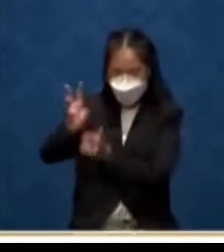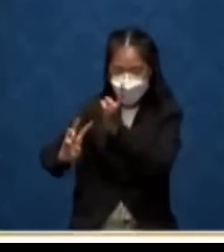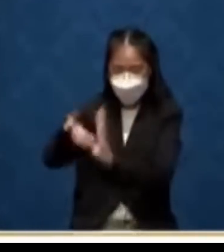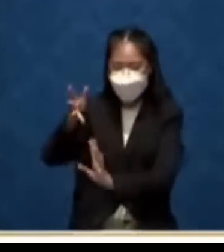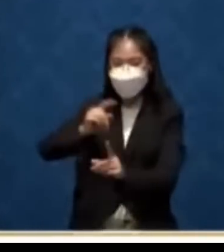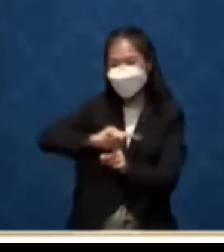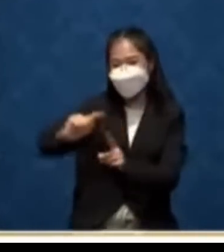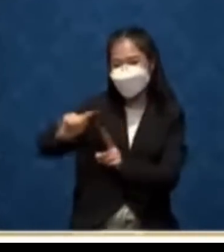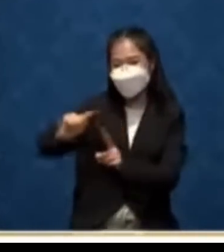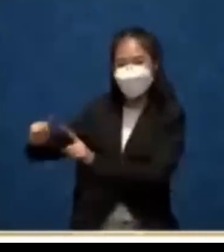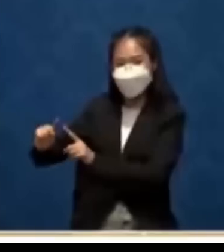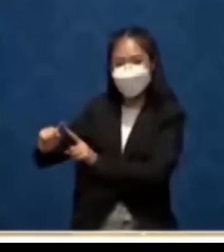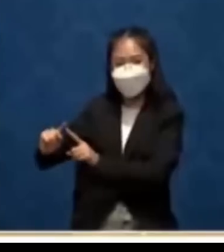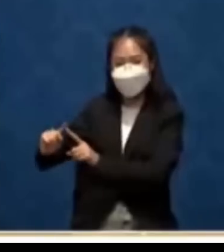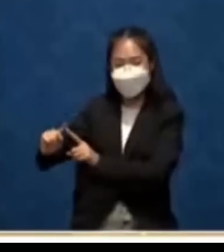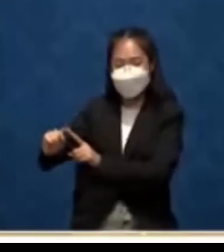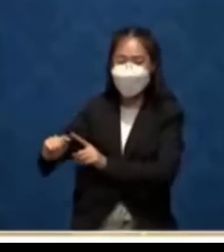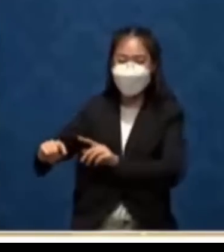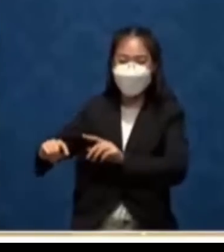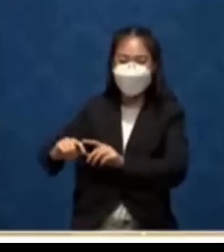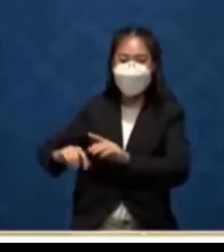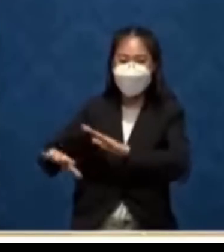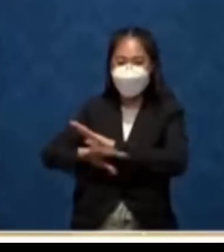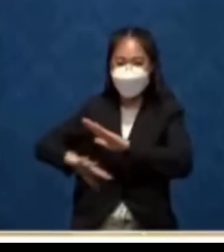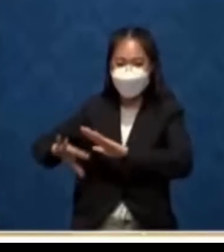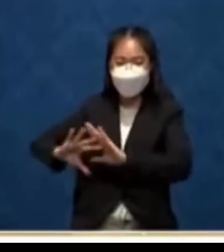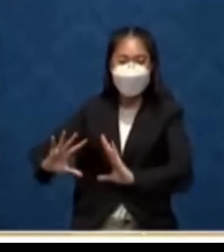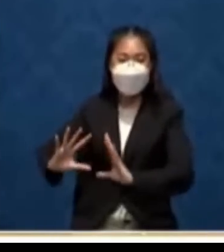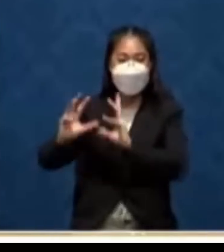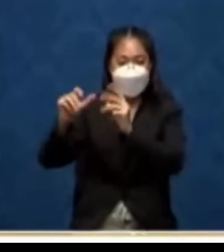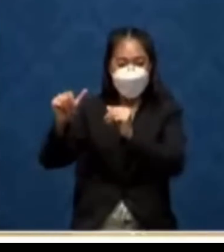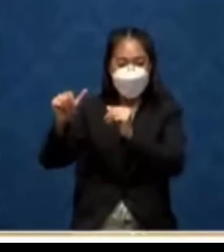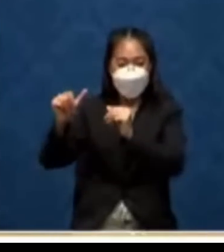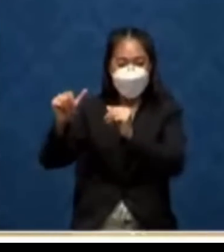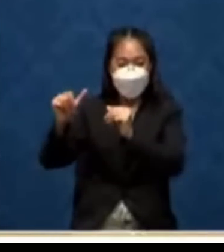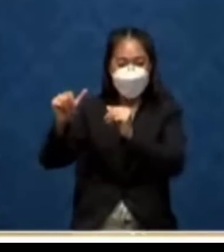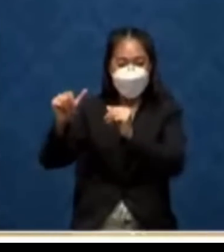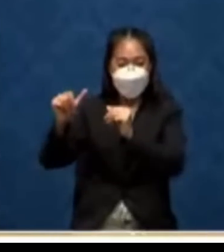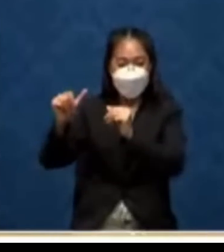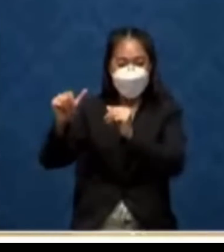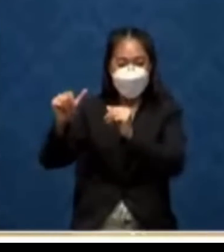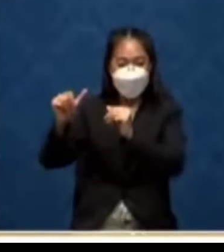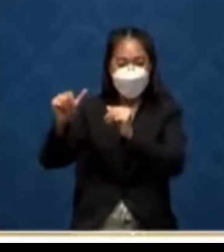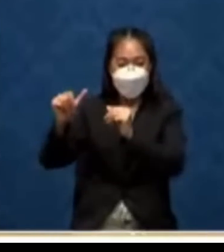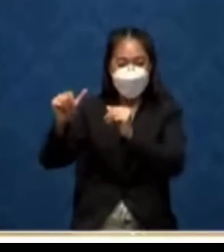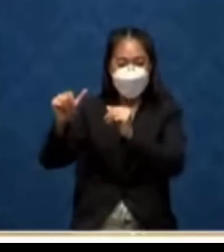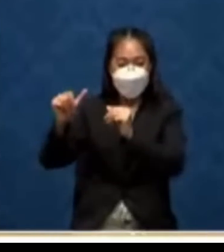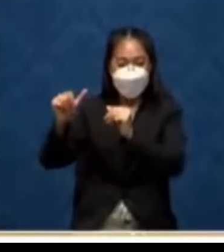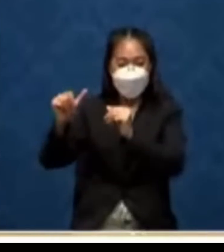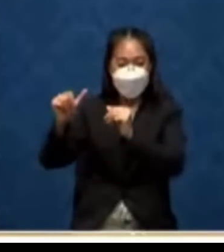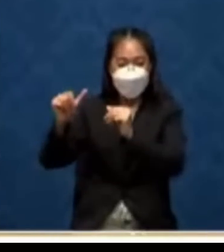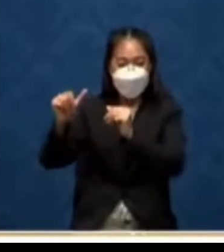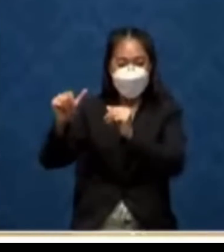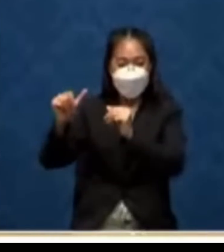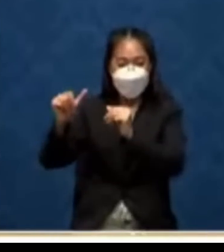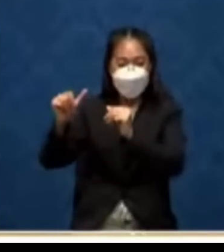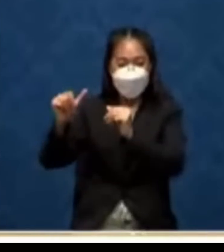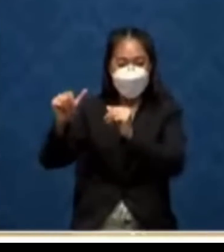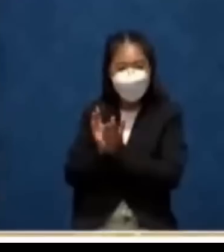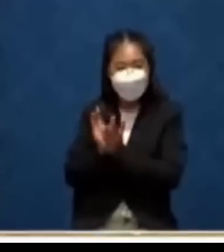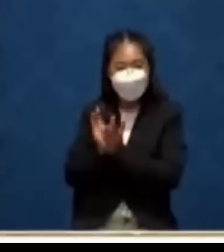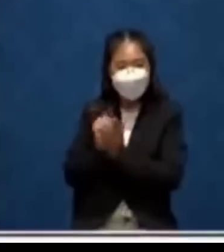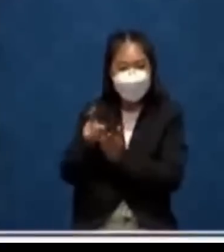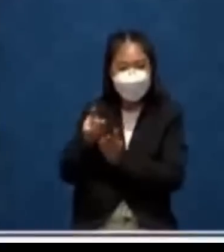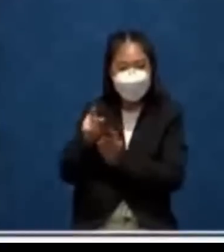านแถมยังได้ผู้กำกับสน.สุทธิสารขณะนั้นปล่อยเรื่องเงียบมาเป็นเดือนซึ่งไม่รู้ว่